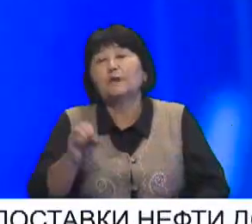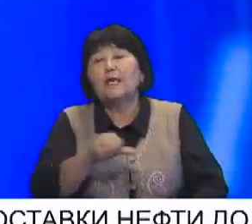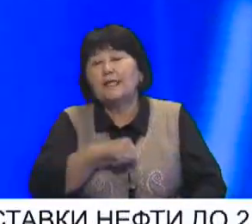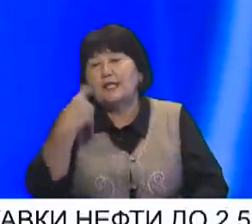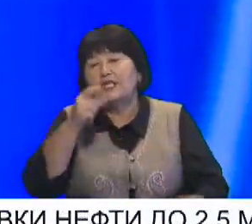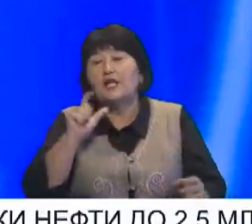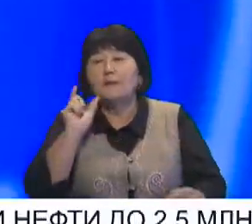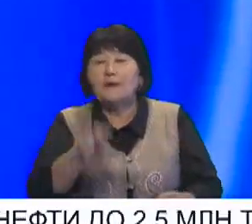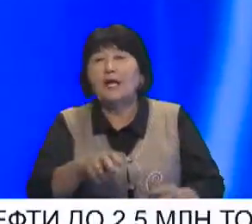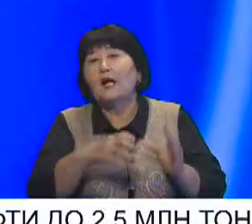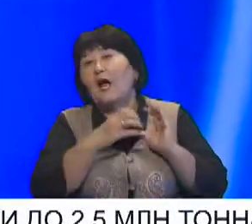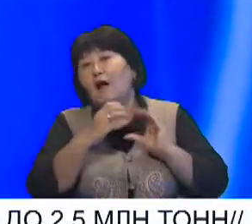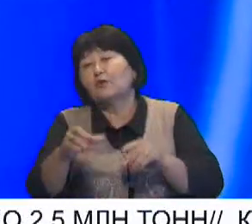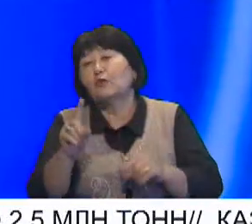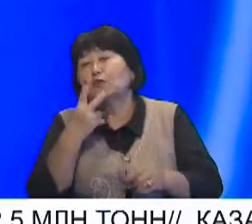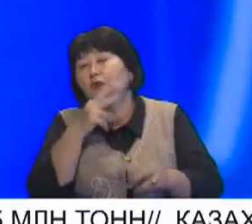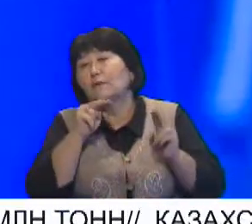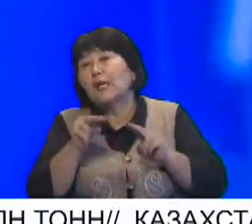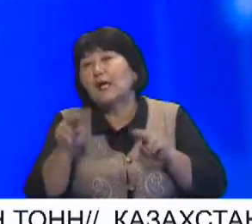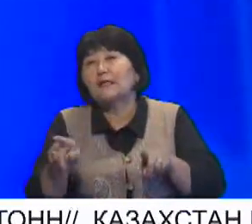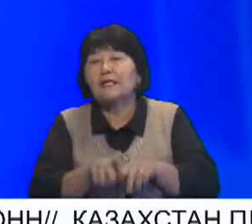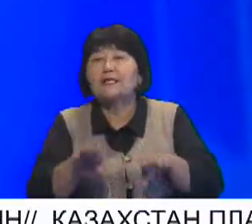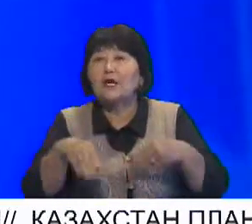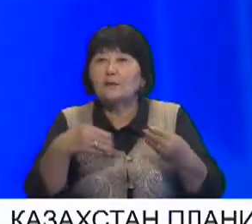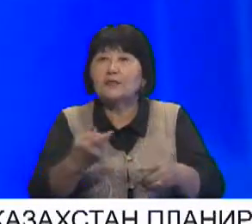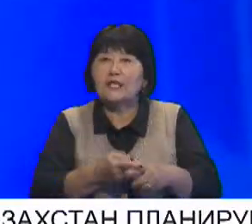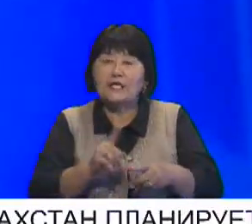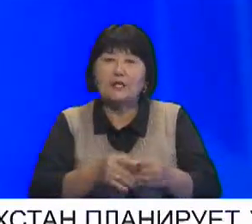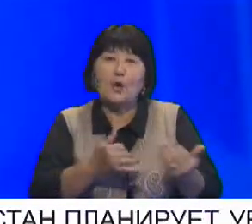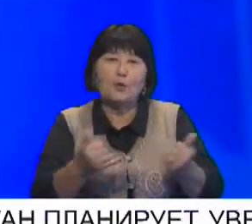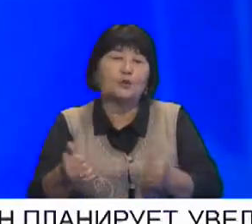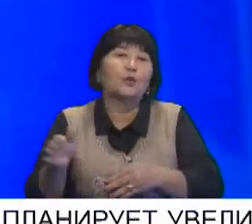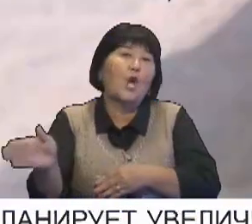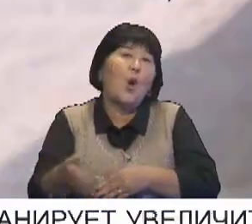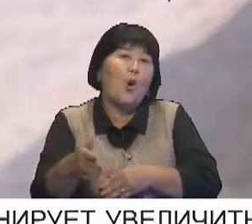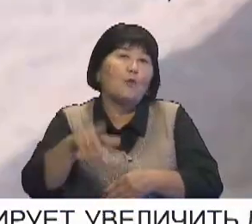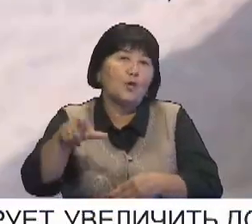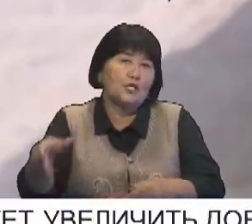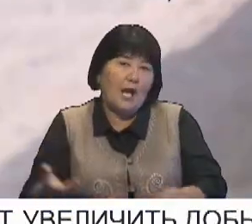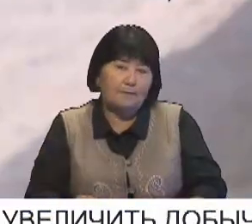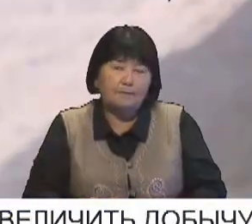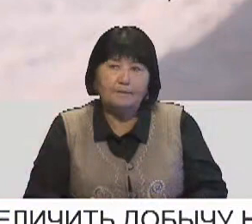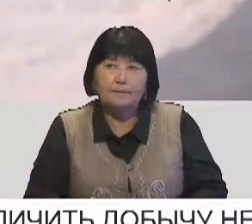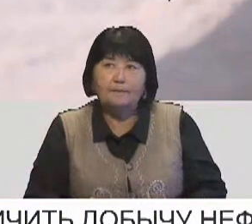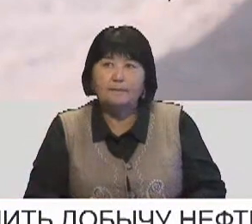проехался на нескольких автобусах, чтобы проконтролировать предоставление этой услуги уборщикам.